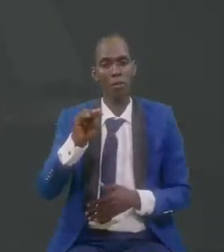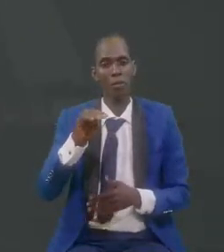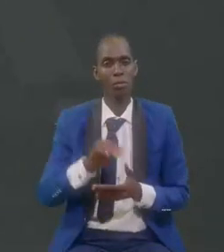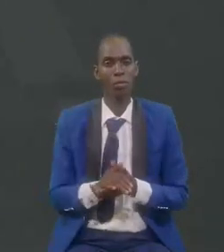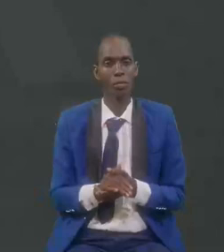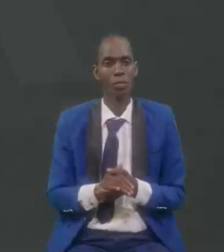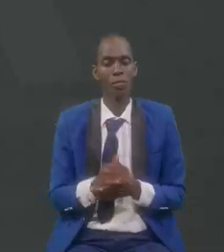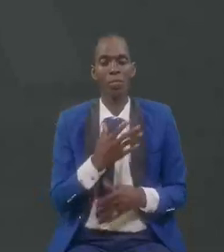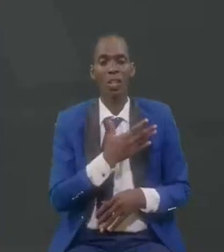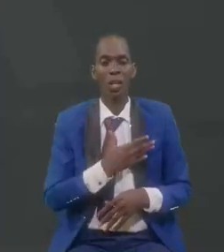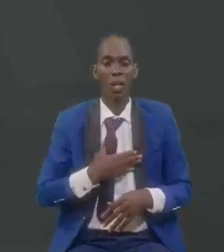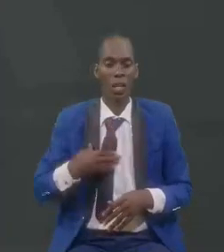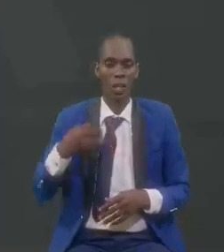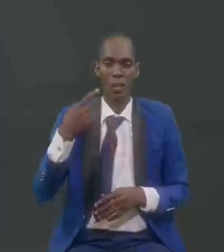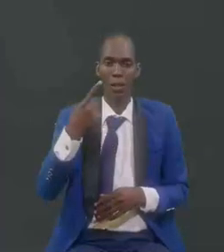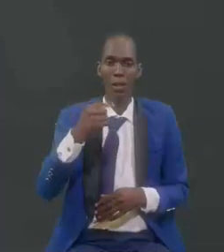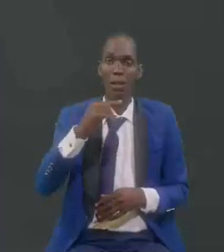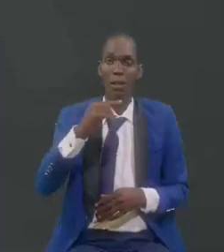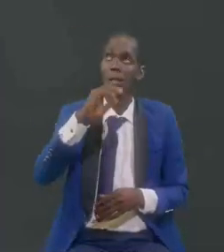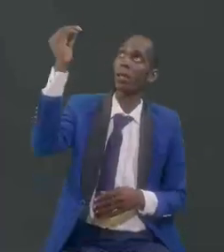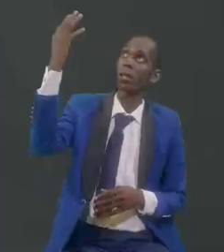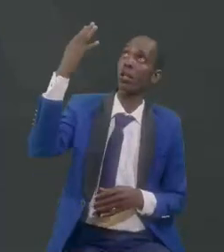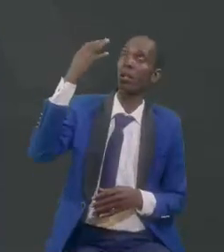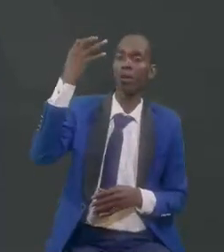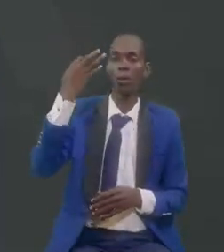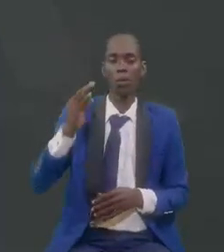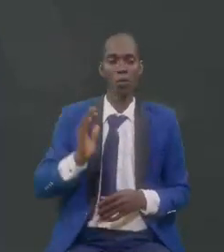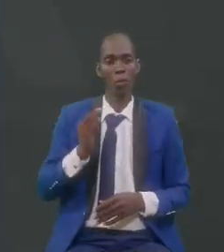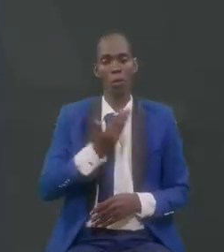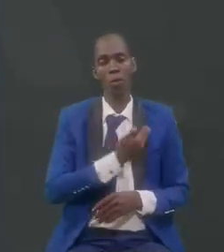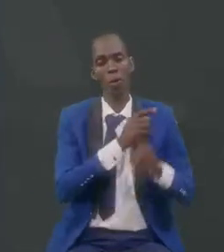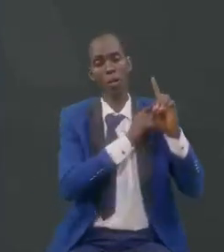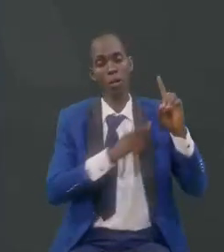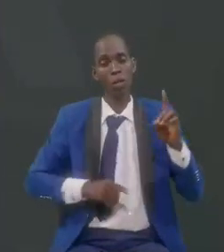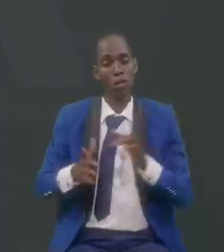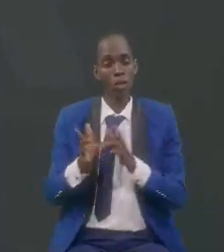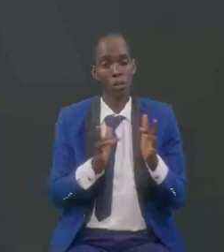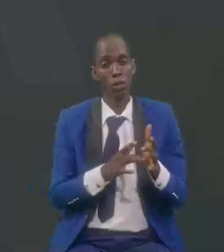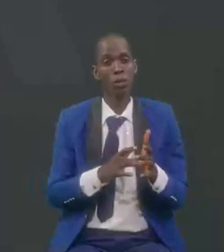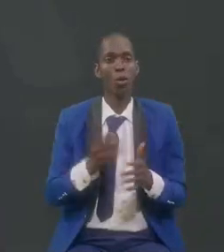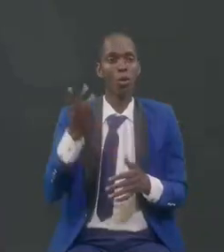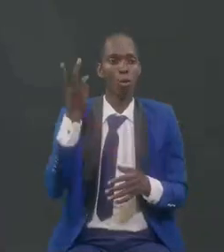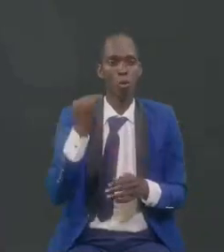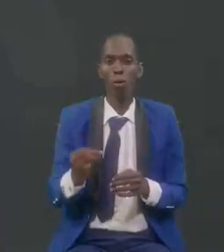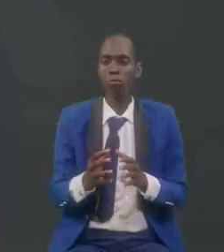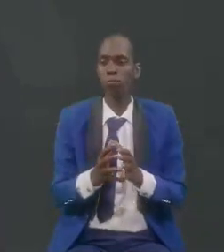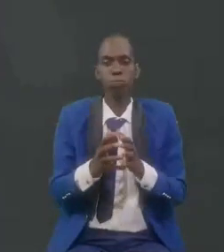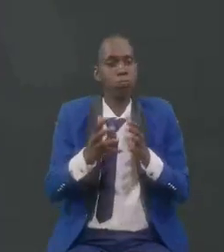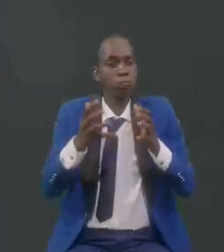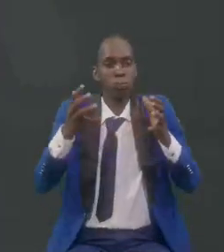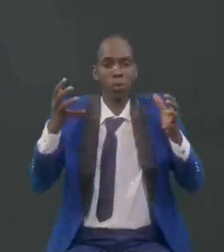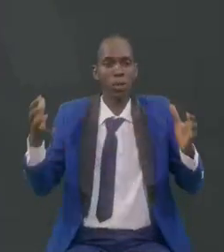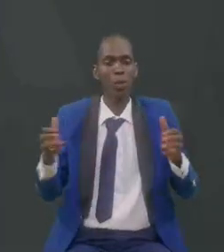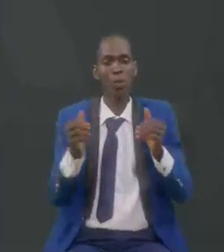Verset 14. Et la grâce de notre Seigneur a surabondé avec la foi et la